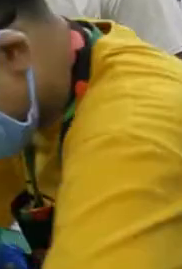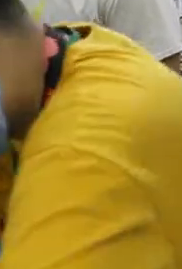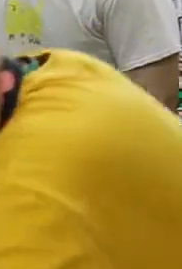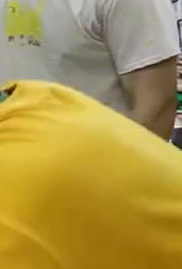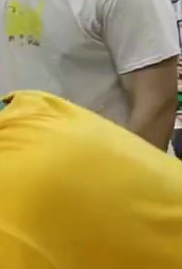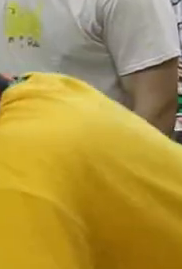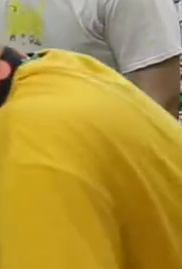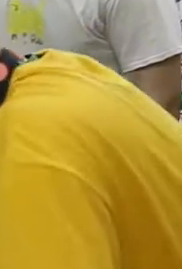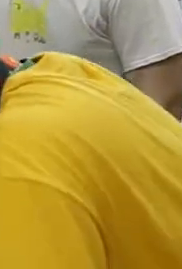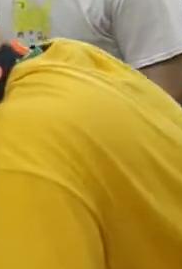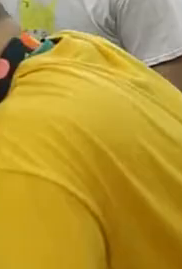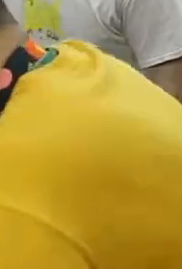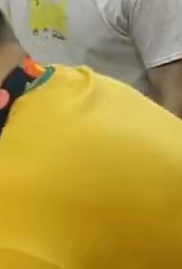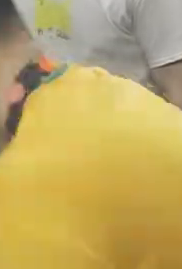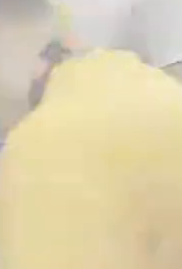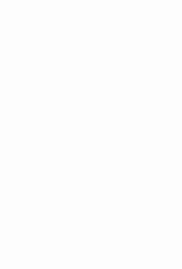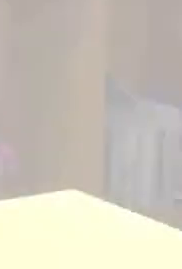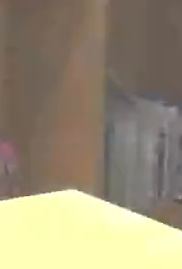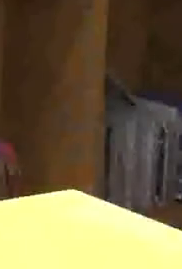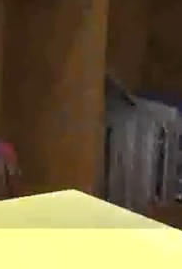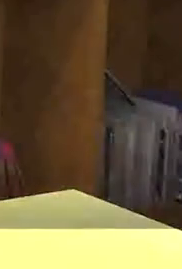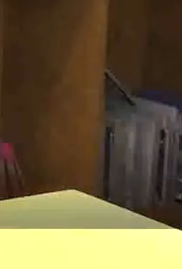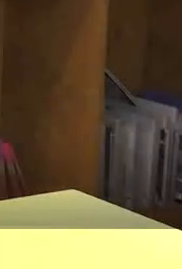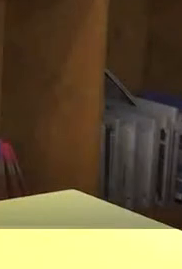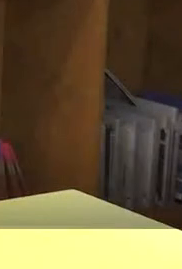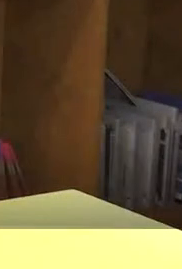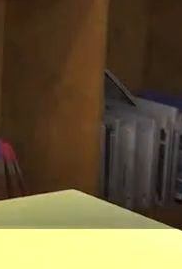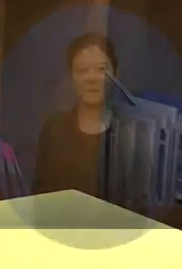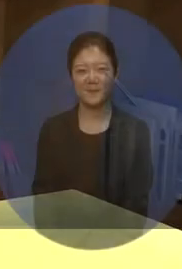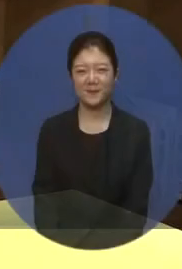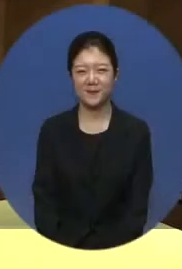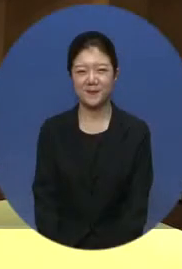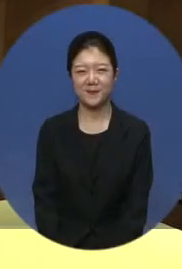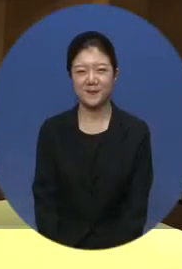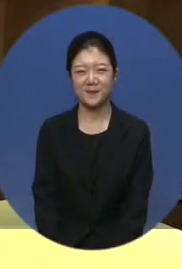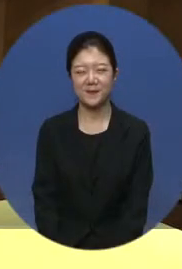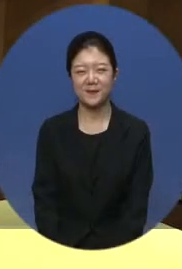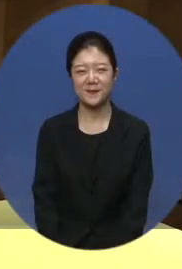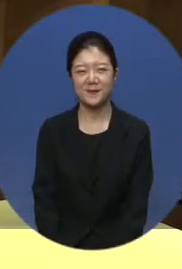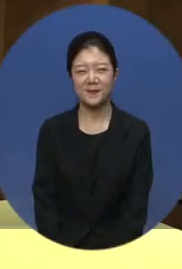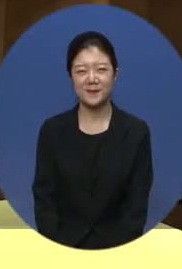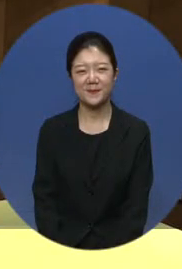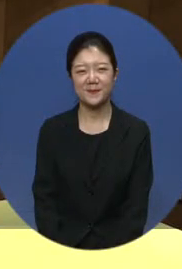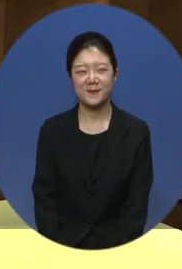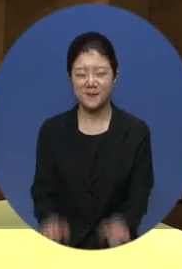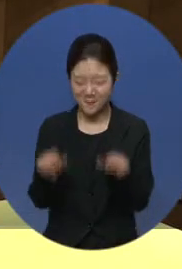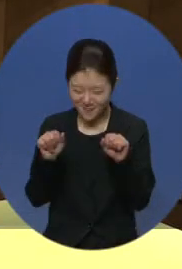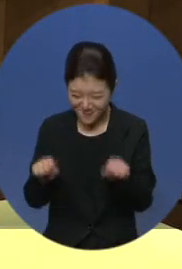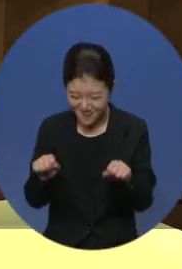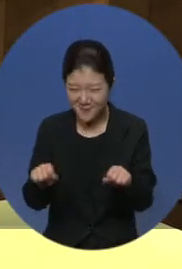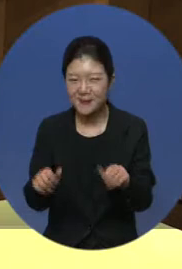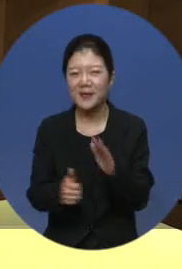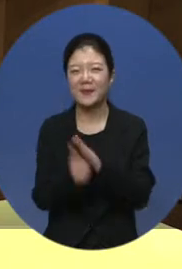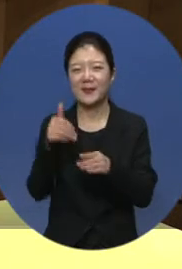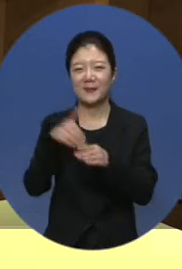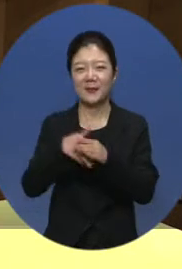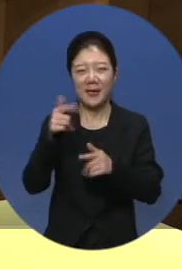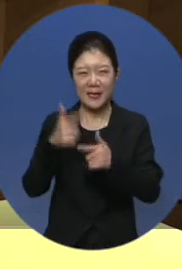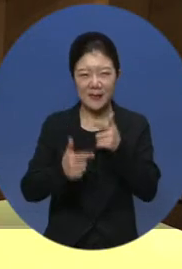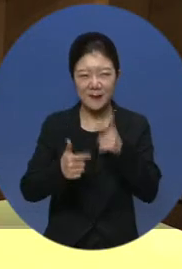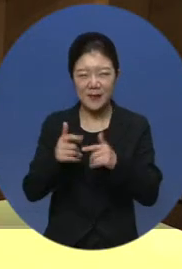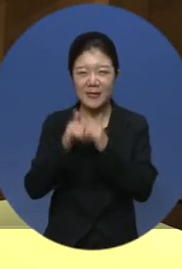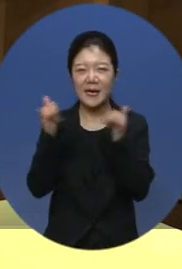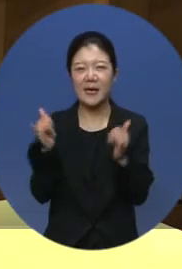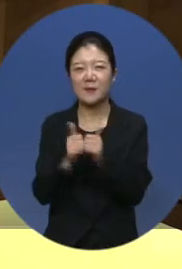저기다가 물건이 들어오면 일단 저기. 네, 먼저 대표님 소개 먼저 부탁드립니다. 네, 안녕하세요. 희망을 심는 나무